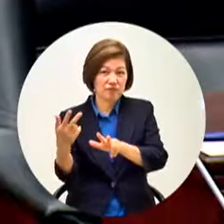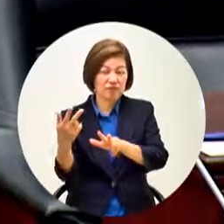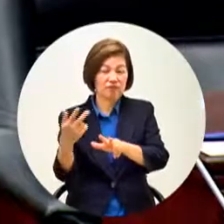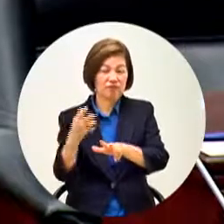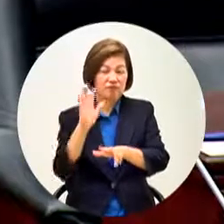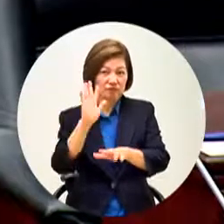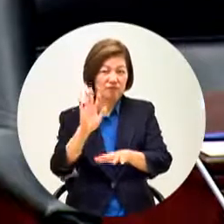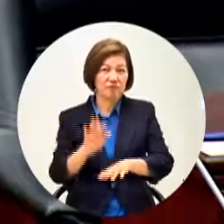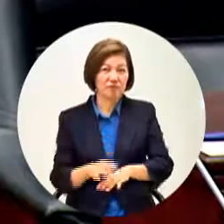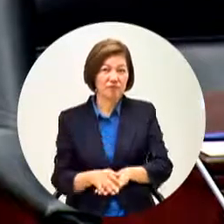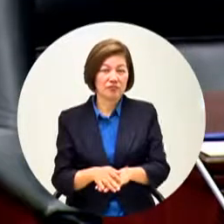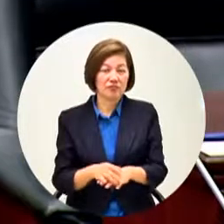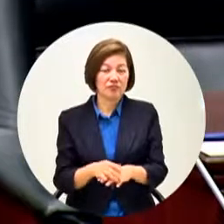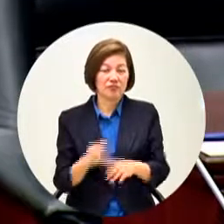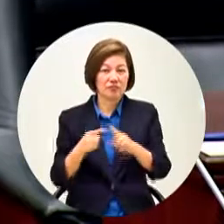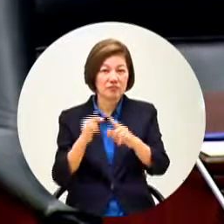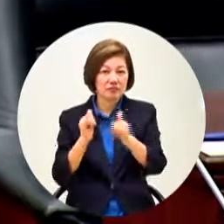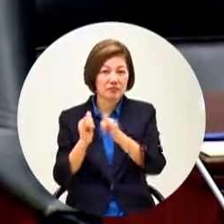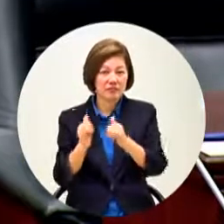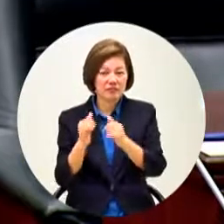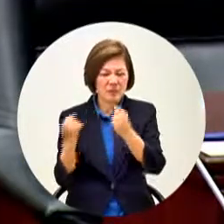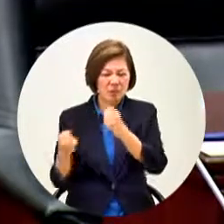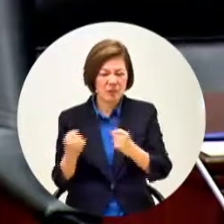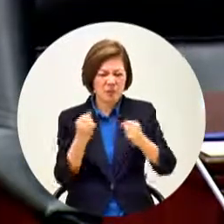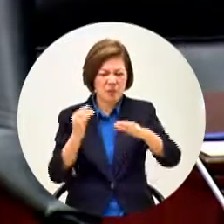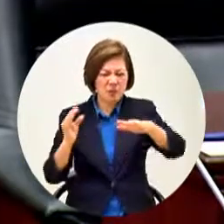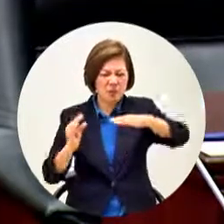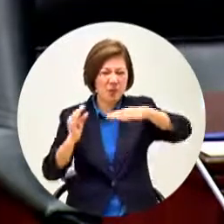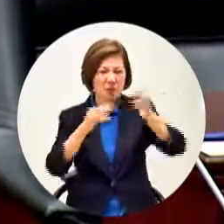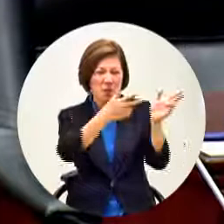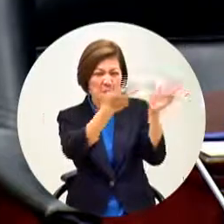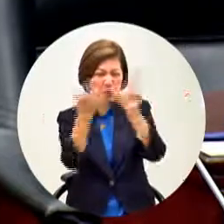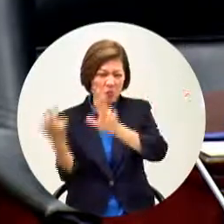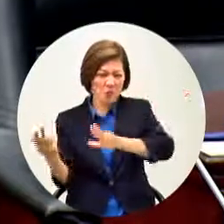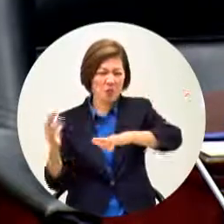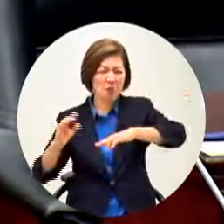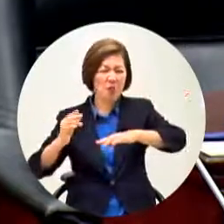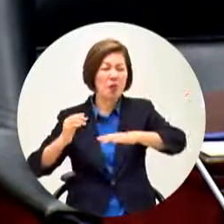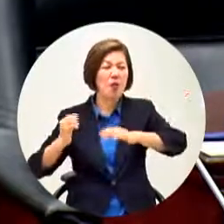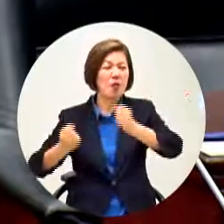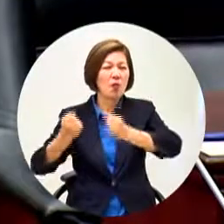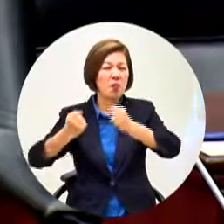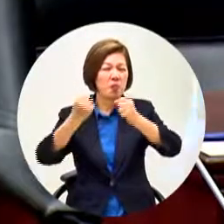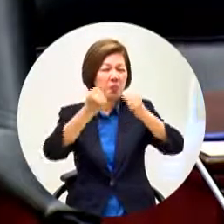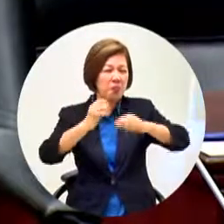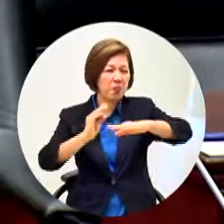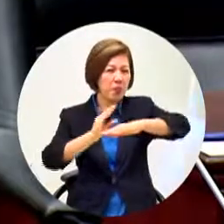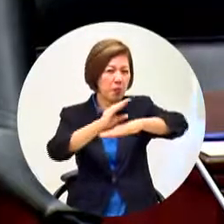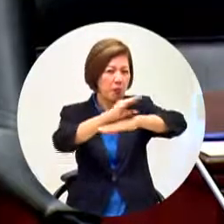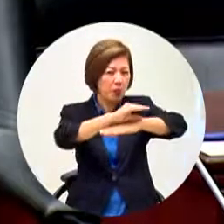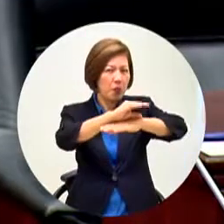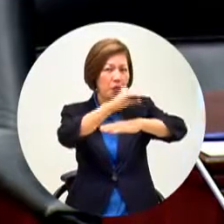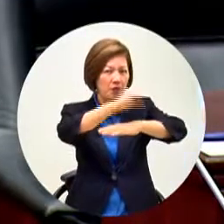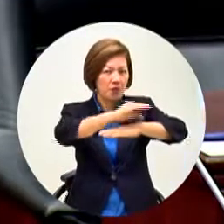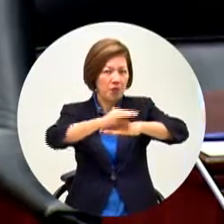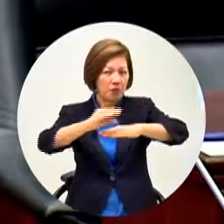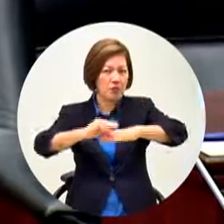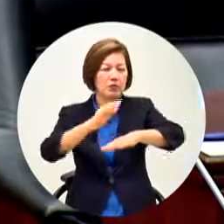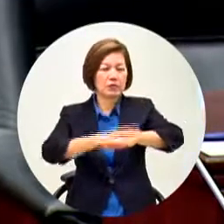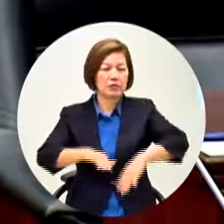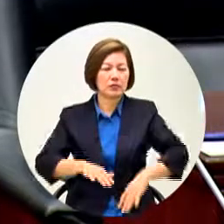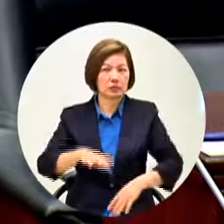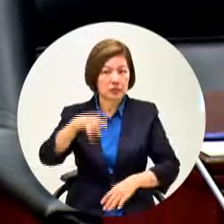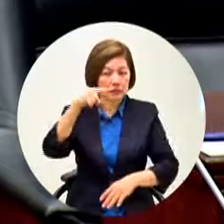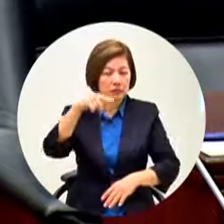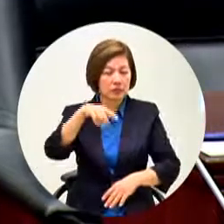拢会驾车开去这个桥顶遮，结果第一个动作伊开了回来，